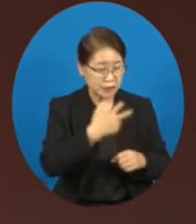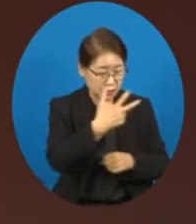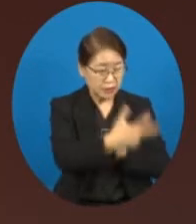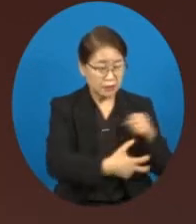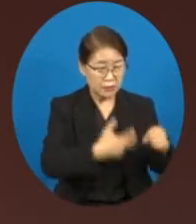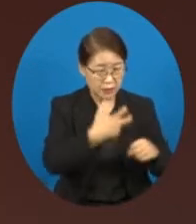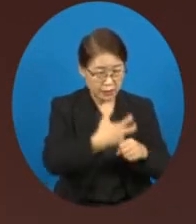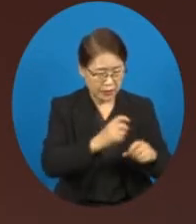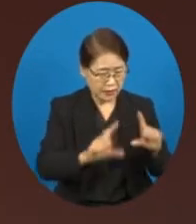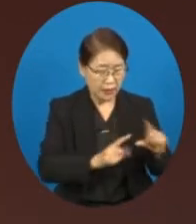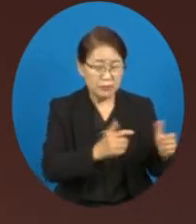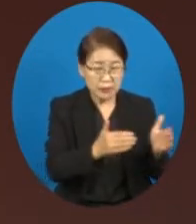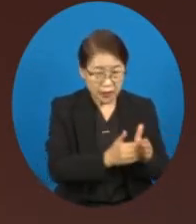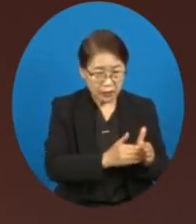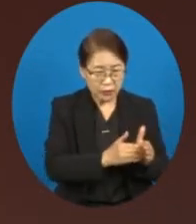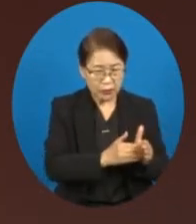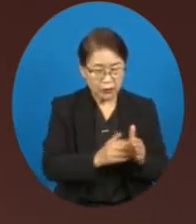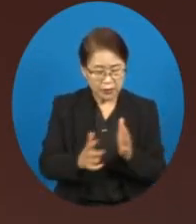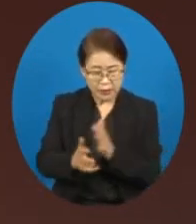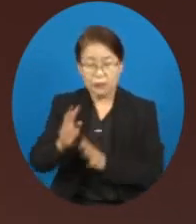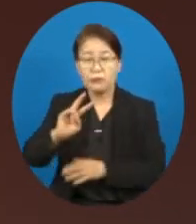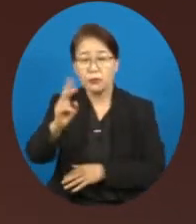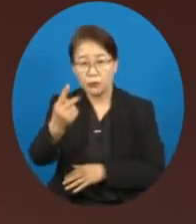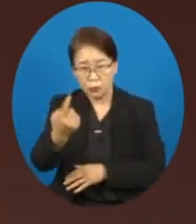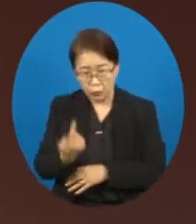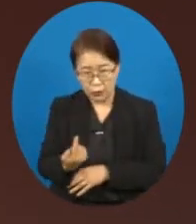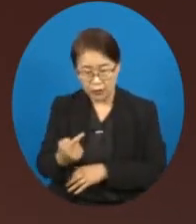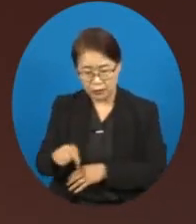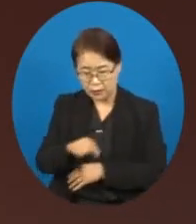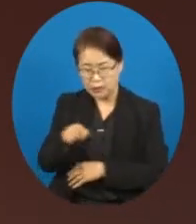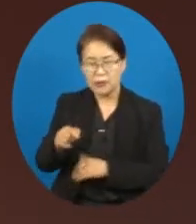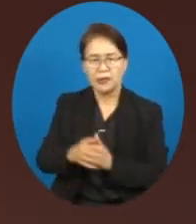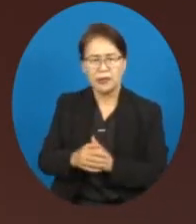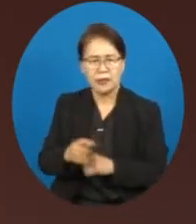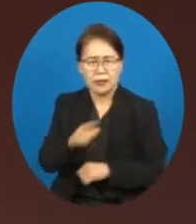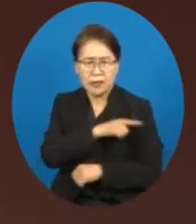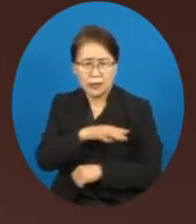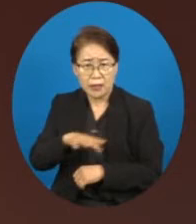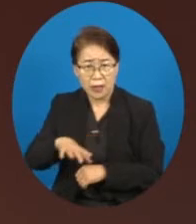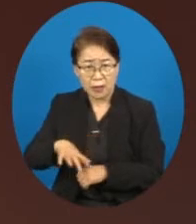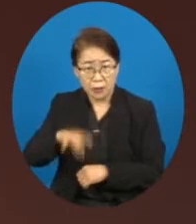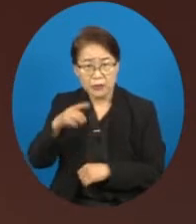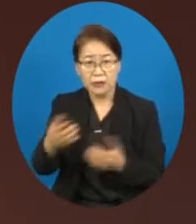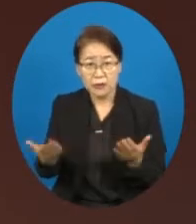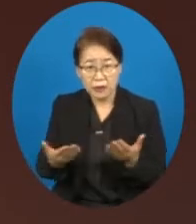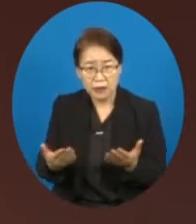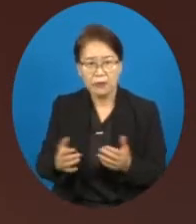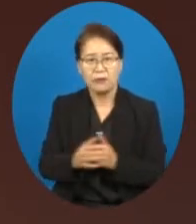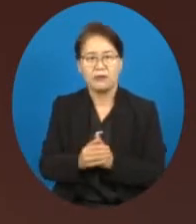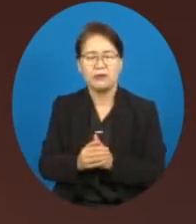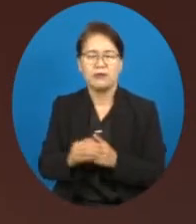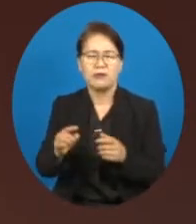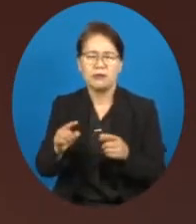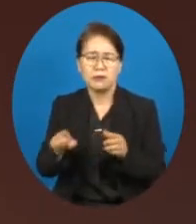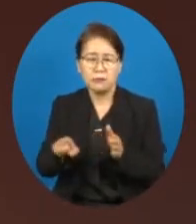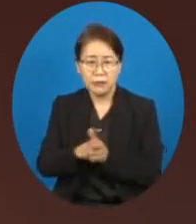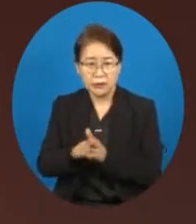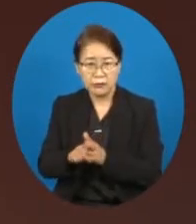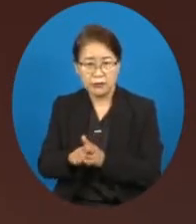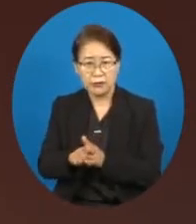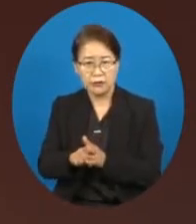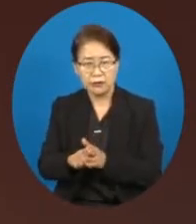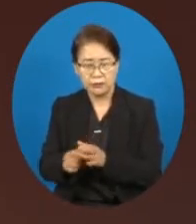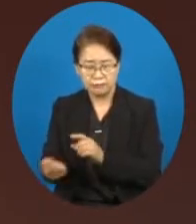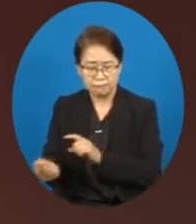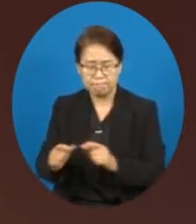돌아오게 되었습니다. 고국으로 돌아온 그들이 가장 먼저 하려고 했던 것은 신앙을 다시